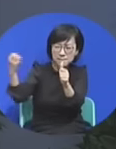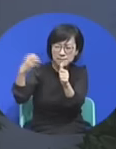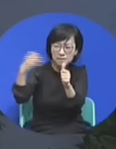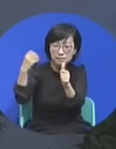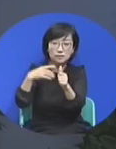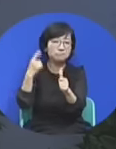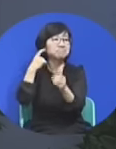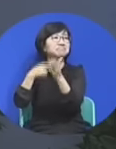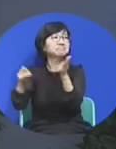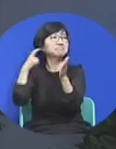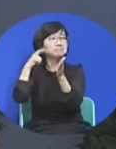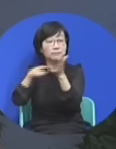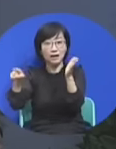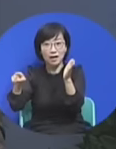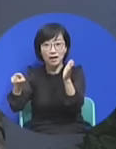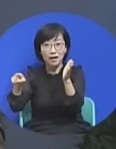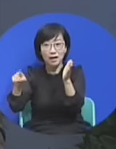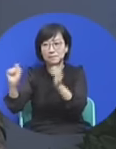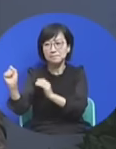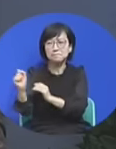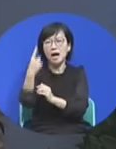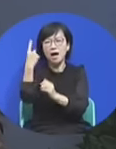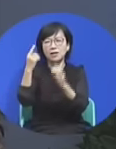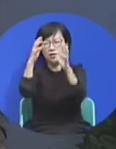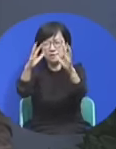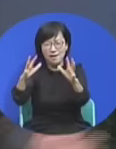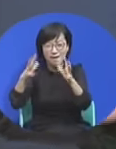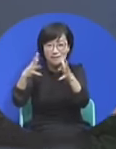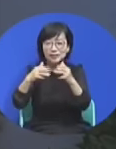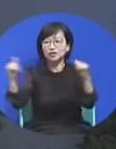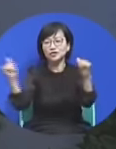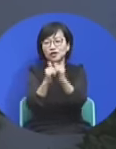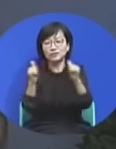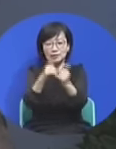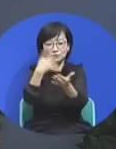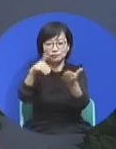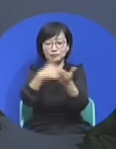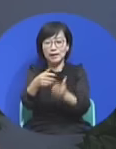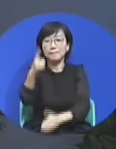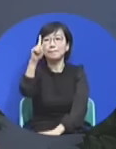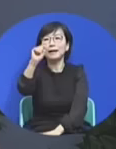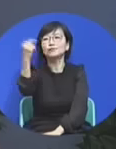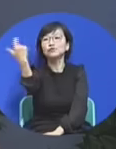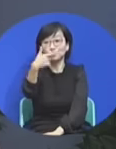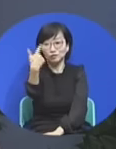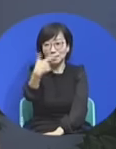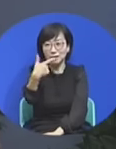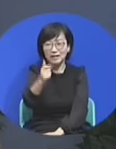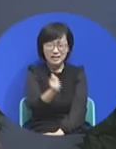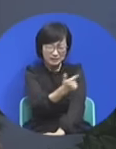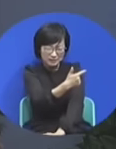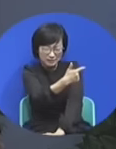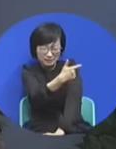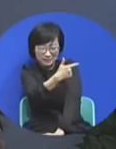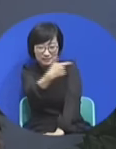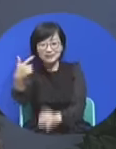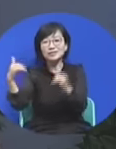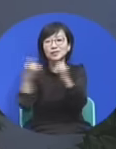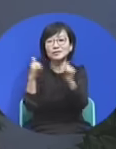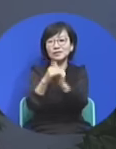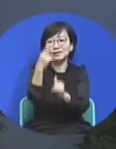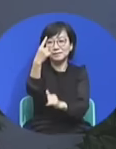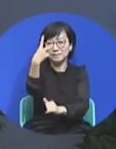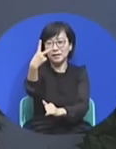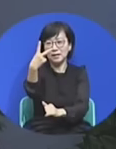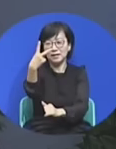not listen. 그래서 전 세계는 전쟁이 16,000번이나 터지고 한몫 일어난 게 두 번이나 일어났어요. And that's why 16,000 wars broke out all throughout